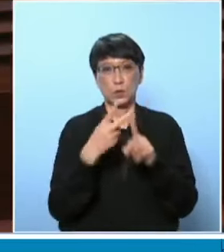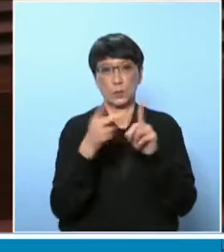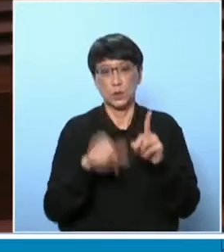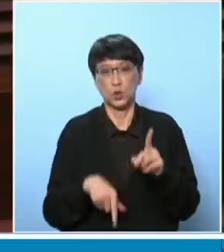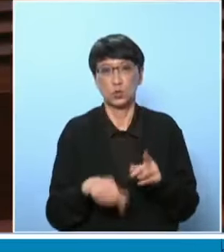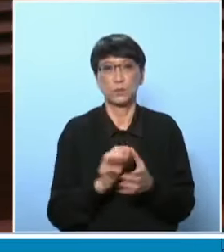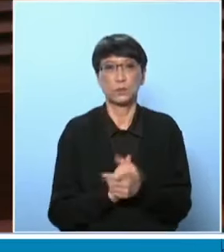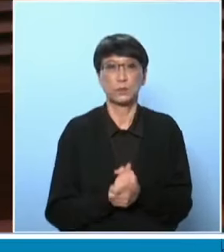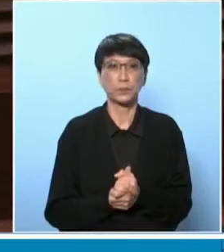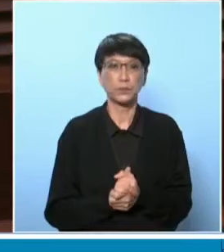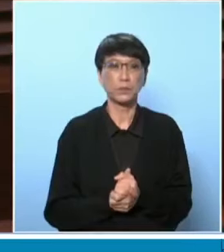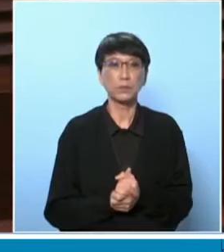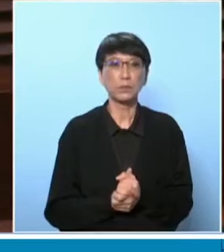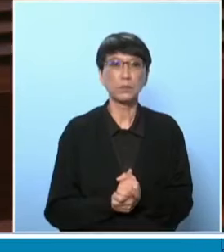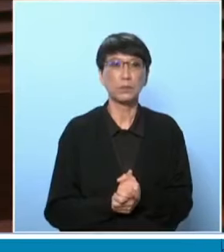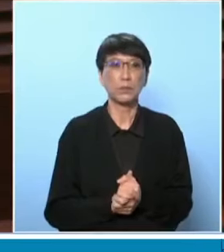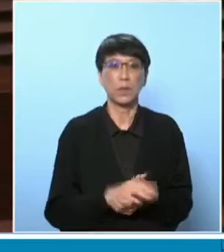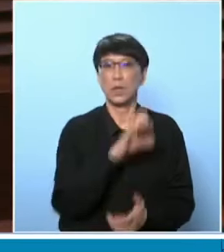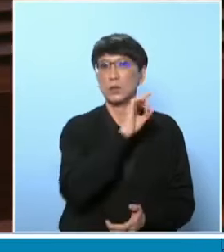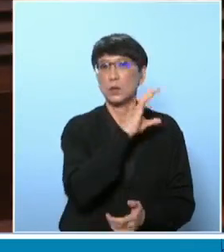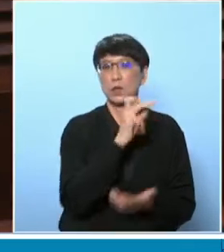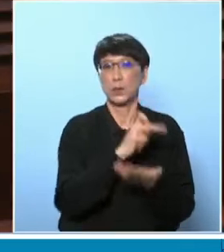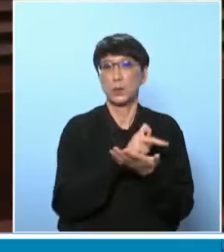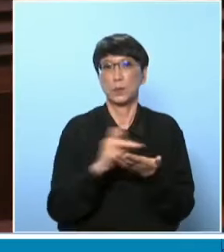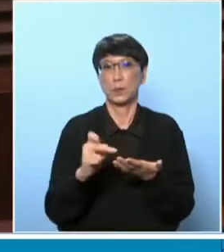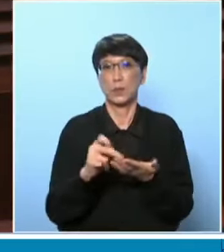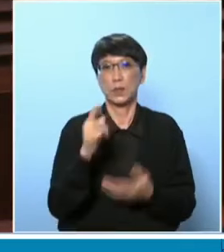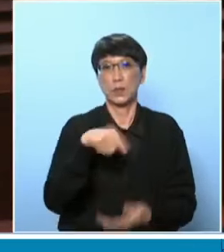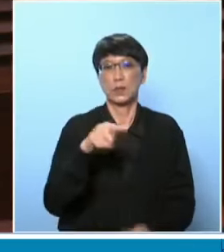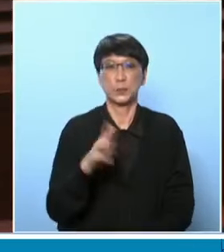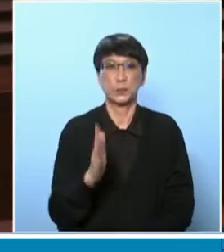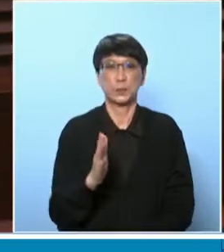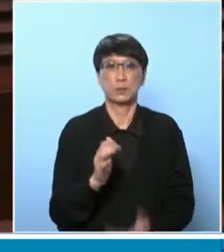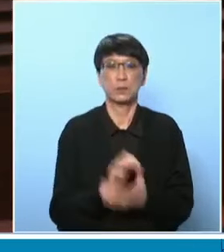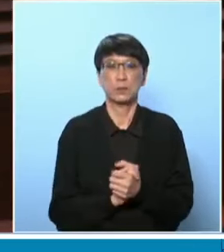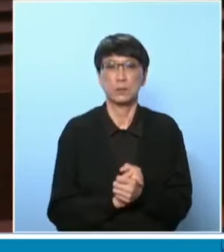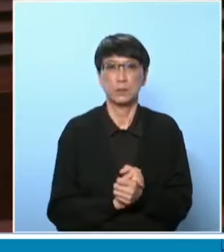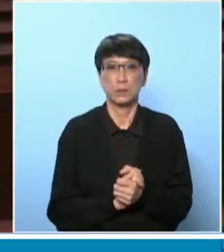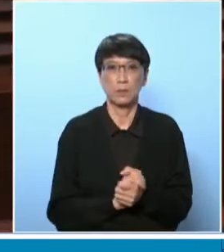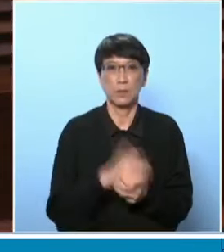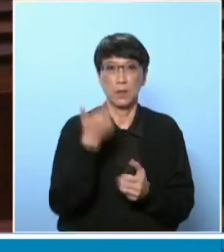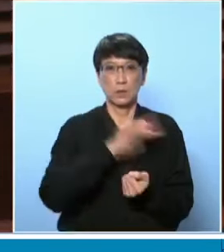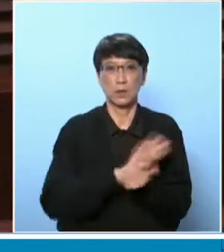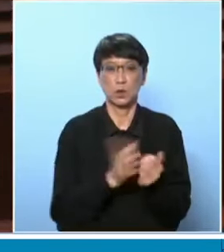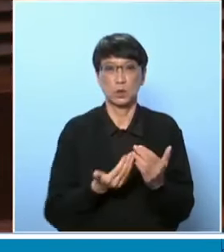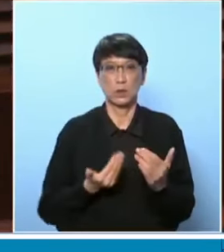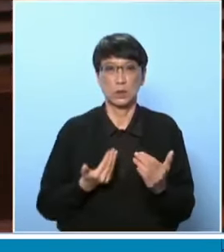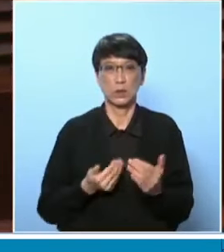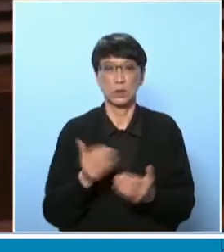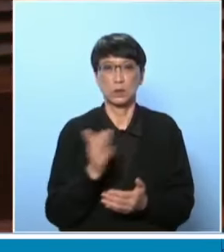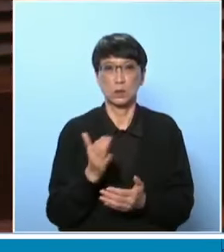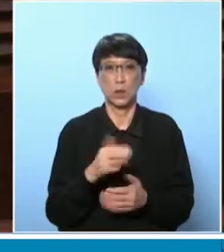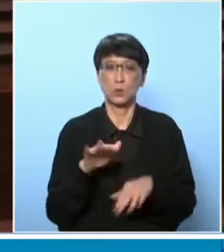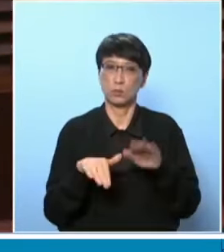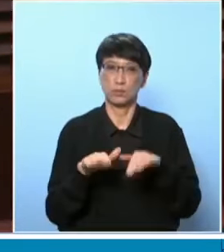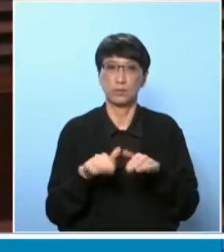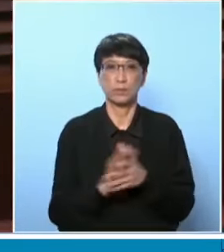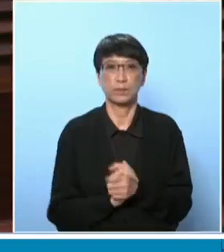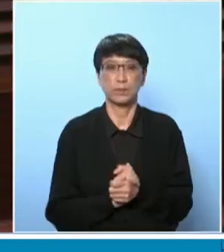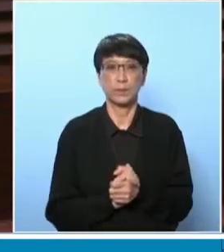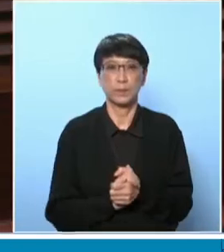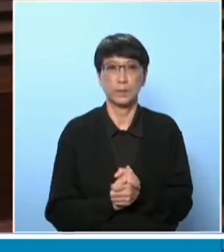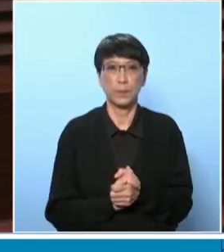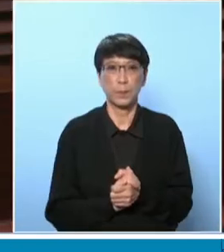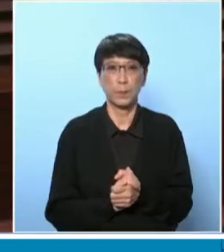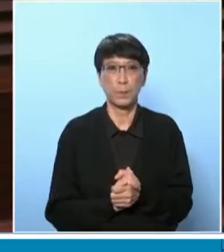12月，我哋的酒店的平均價1500度，同喺疫情之前大約亦都係相若。咁